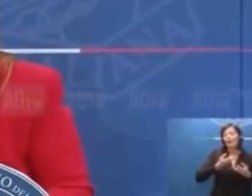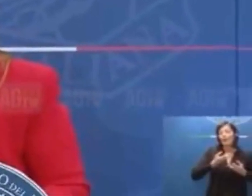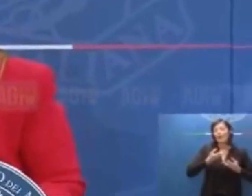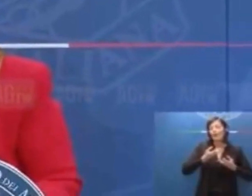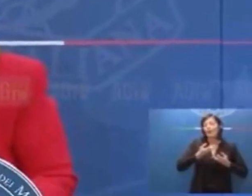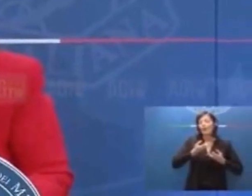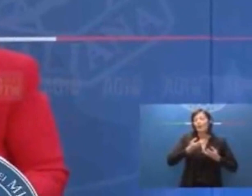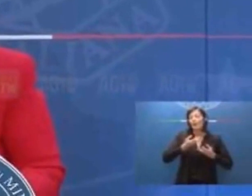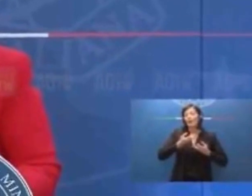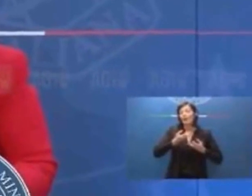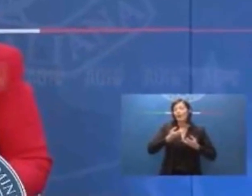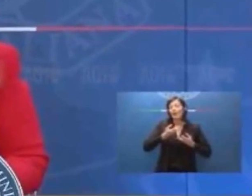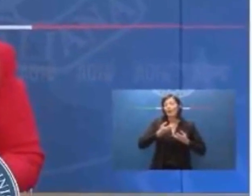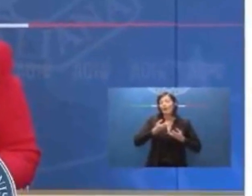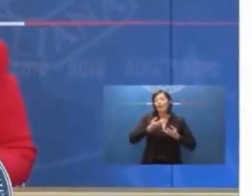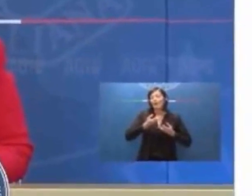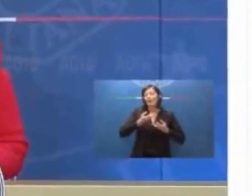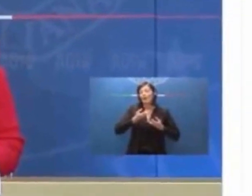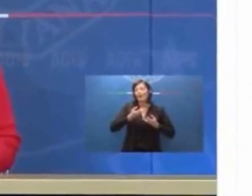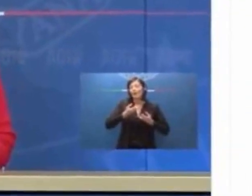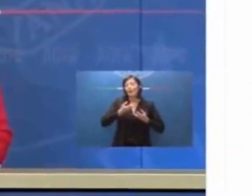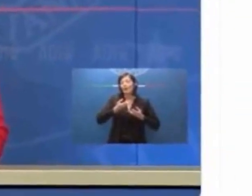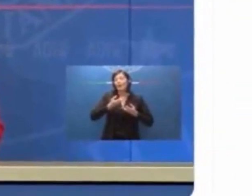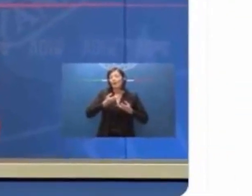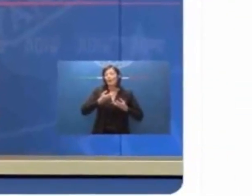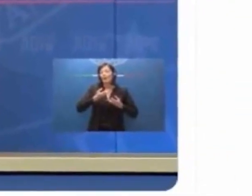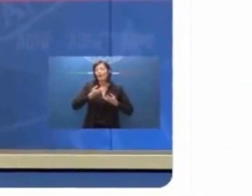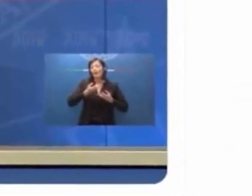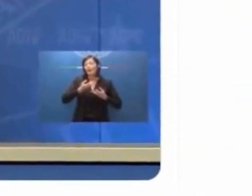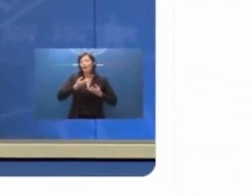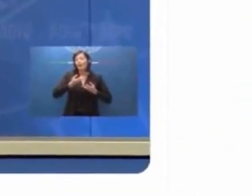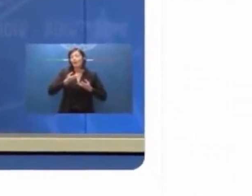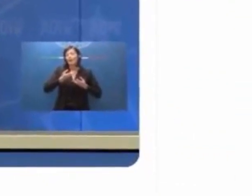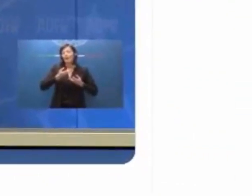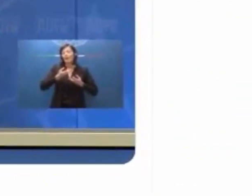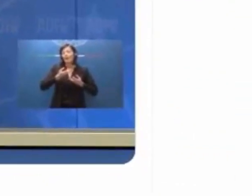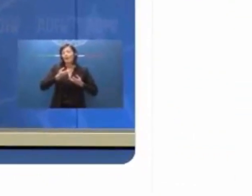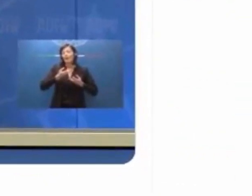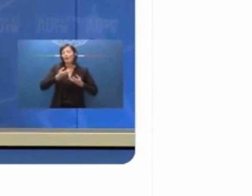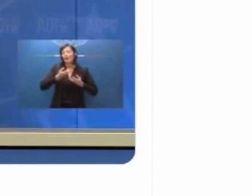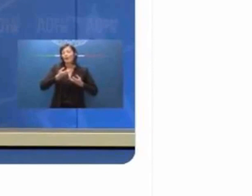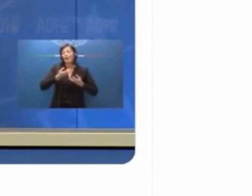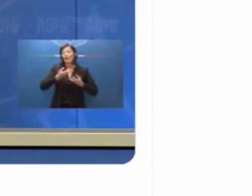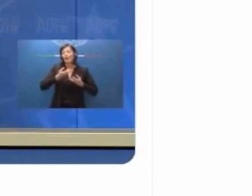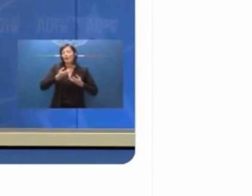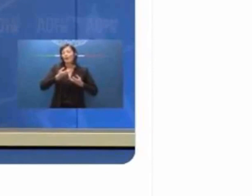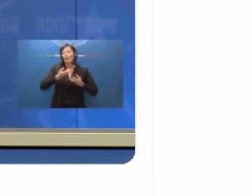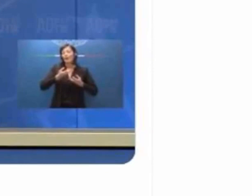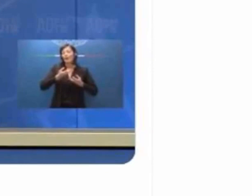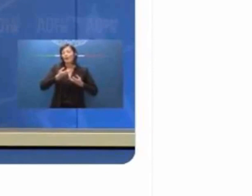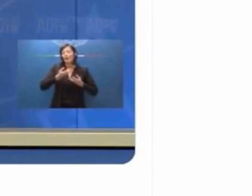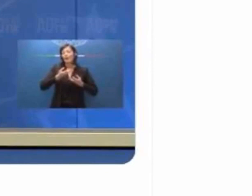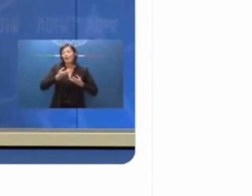Nel filmato si vede la premier Giorgia Meloni impegnata a spiegare alla stampa perché deve congedarsi, salvo poi restare dopo